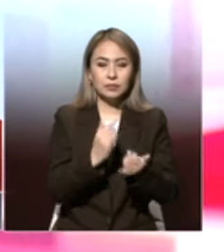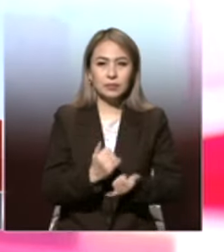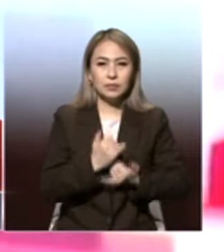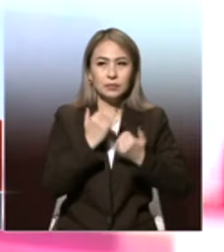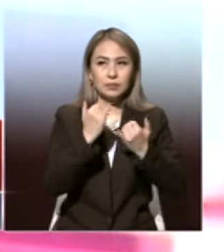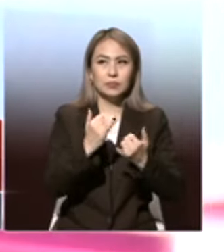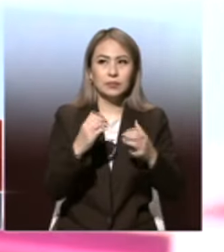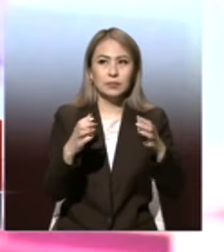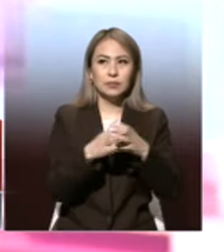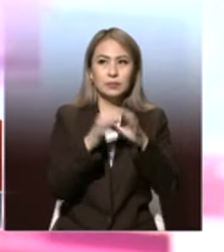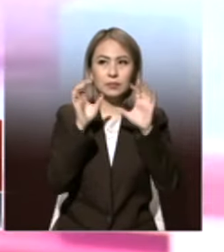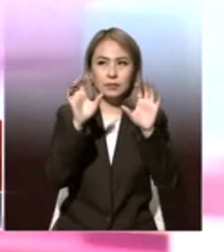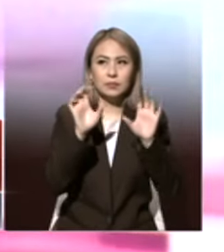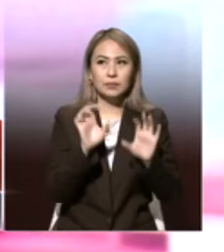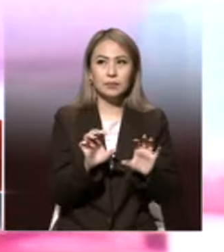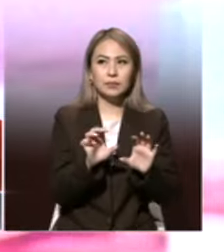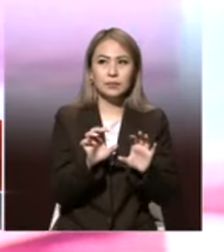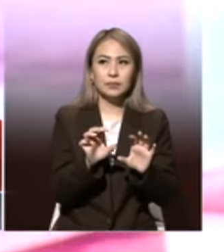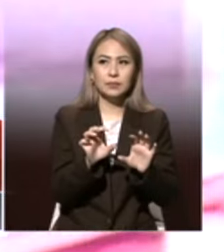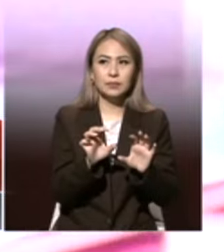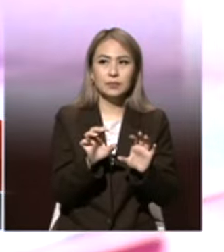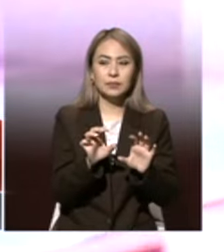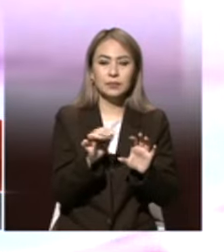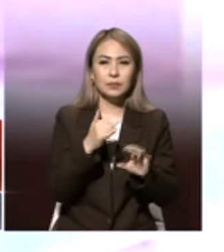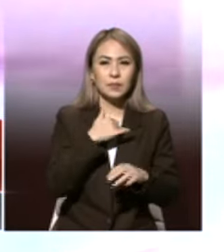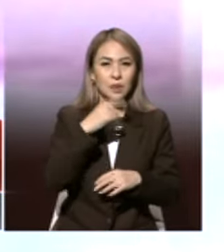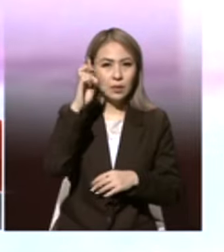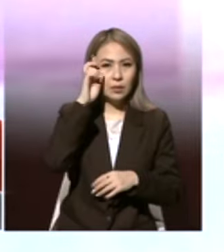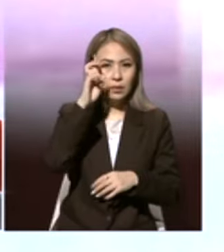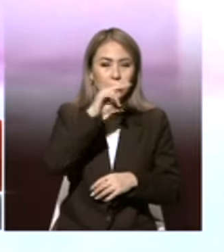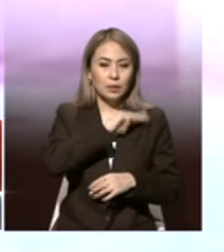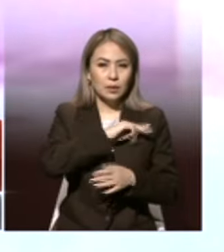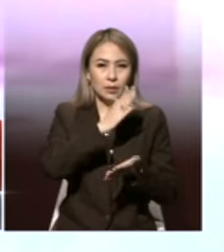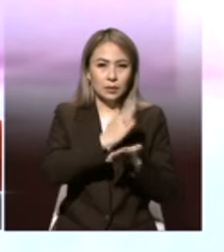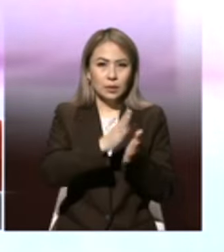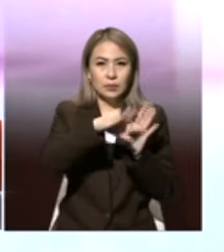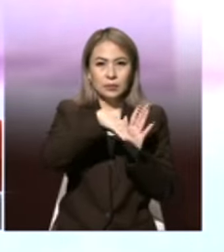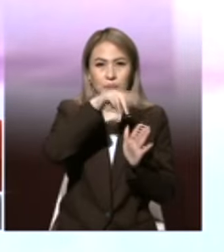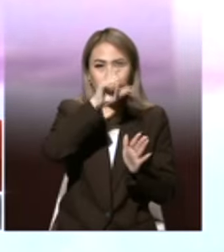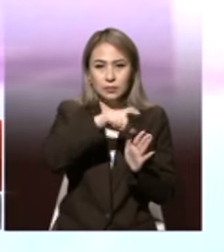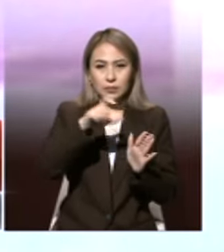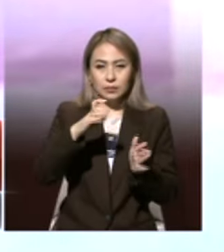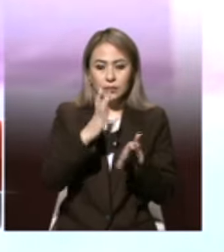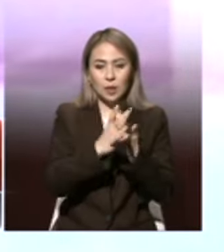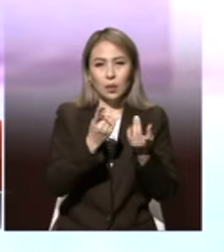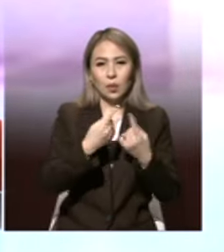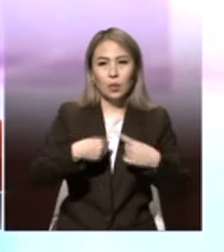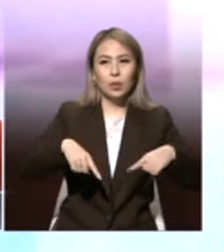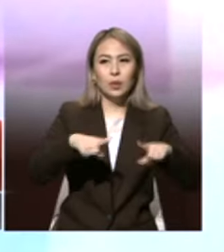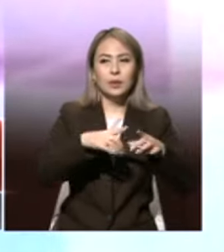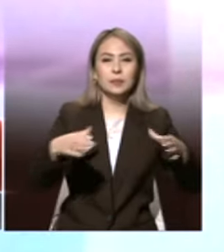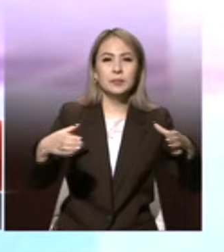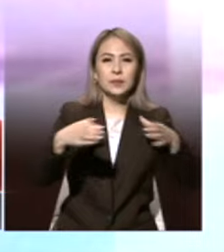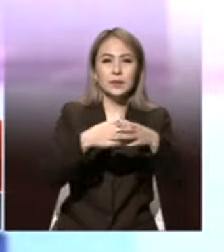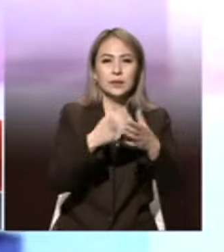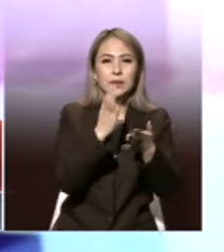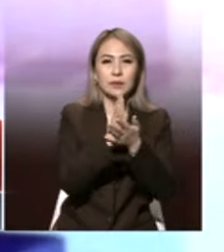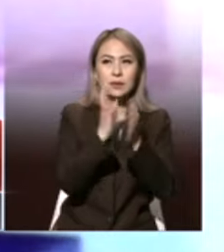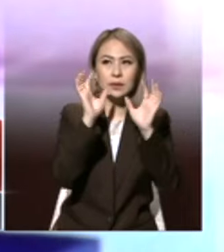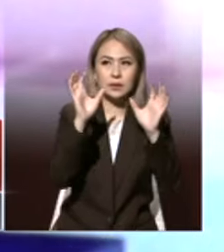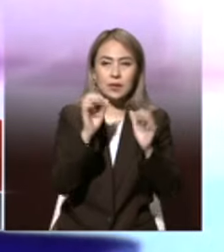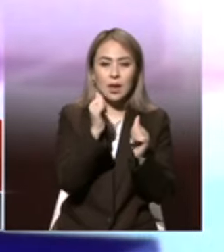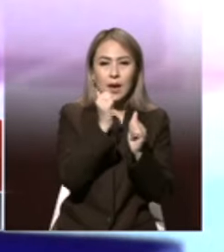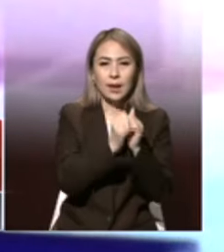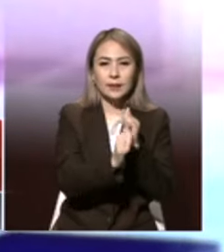келгенмен заңнамаларға, бізде мемлекеттік органдар бар, депутаттар бар, қоғамдық ұйымдар бар, бізден бірге заңды қарайтын, иә.